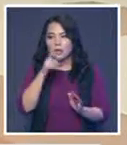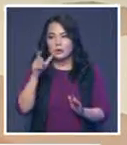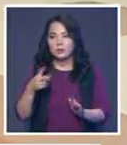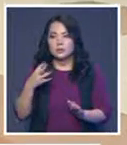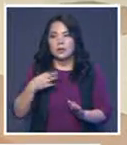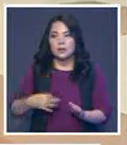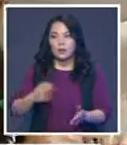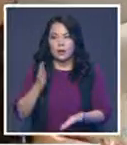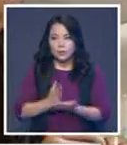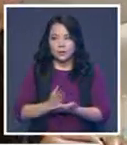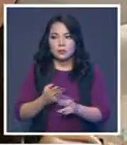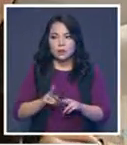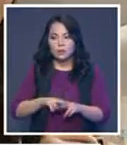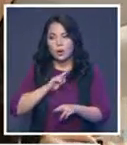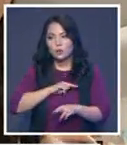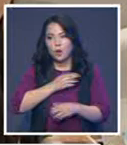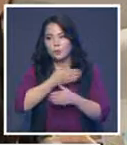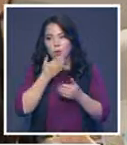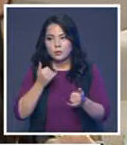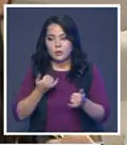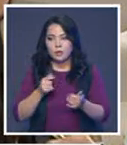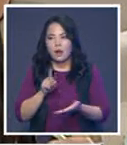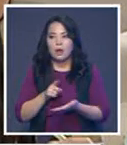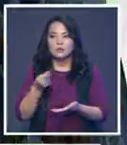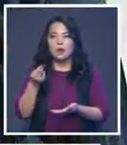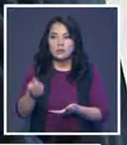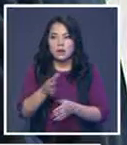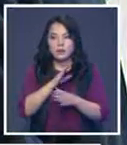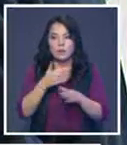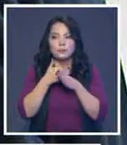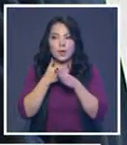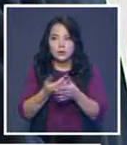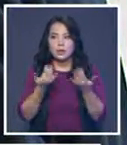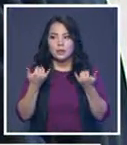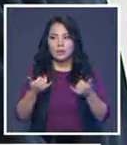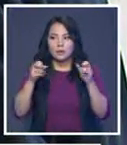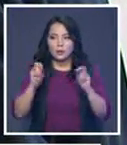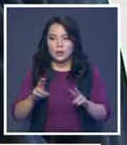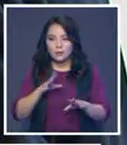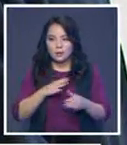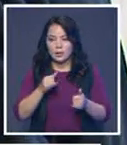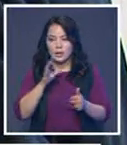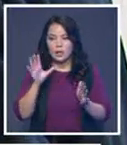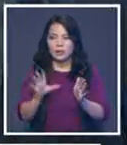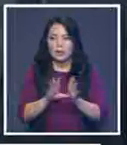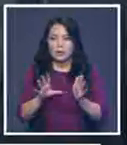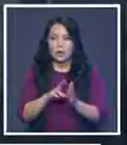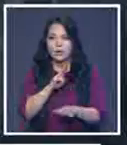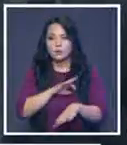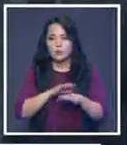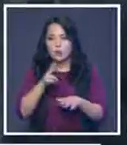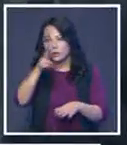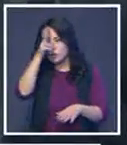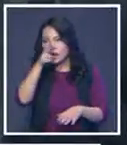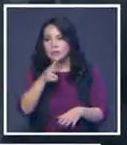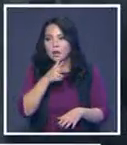ұлы бар, алайда жұмысы болмағандықтан бірнеше уақыттан бері алиментін төлемеген. Енді жәрменке арқылы авто электрик мамандығын игеретін болды. Үш ай бойы тегін